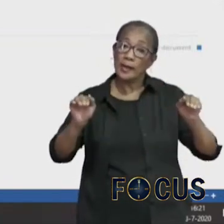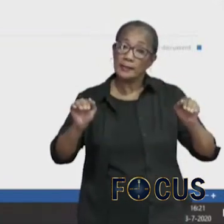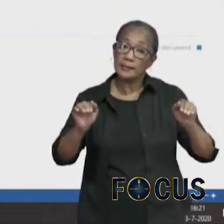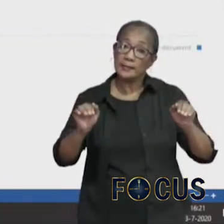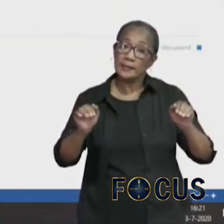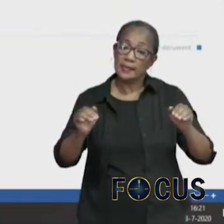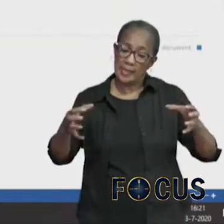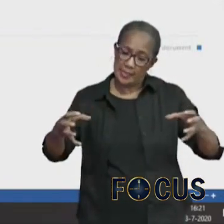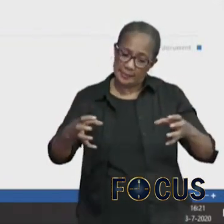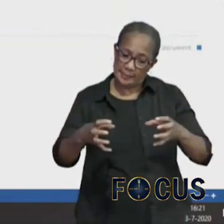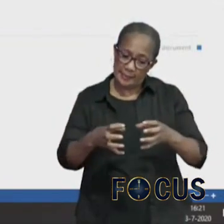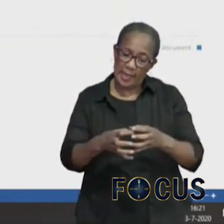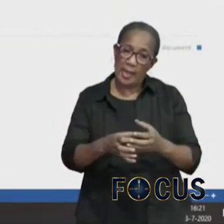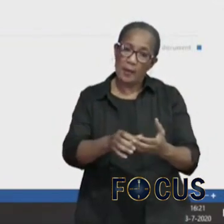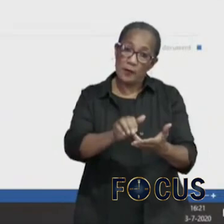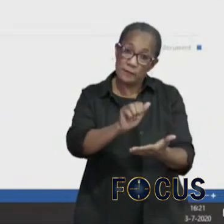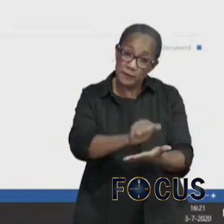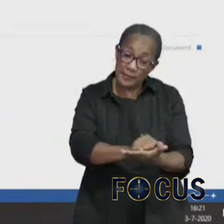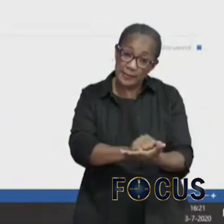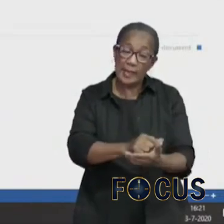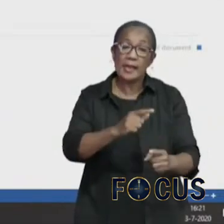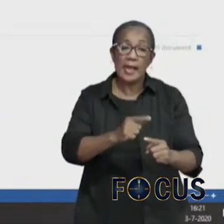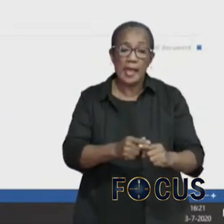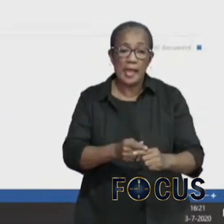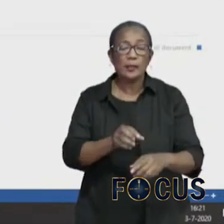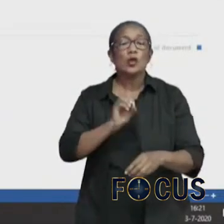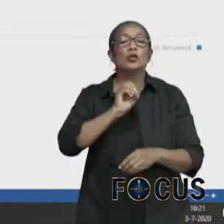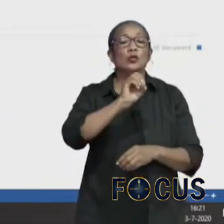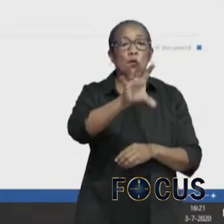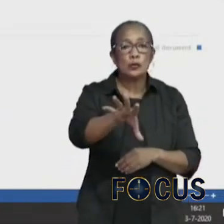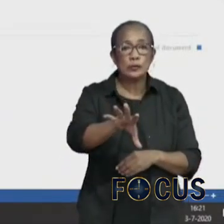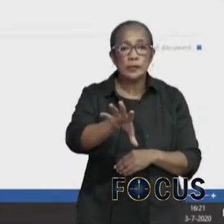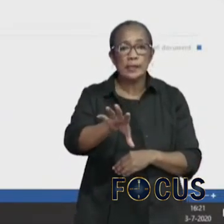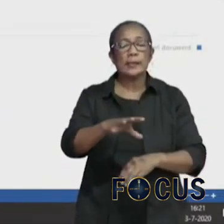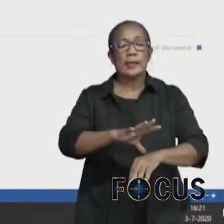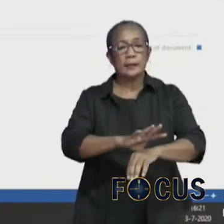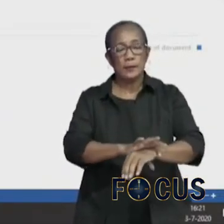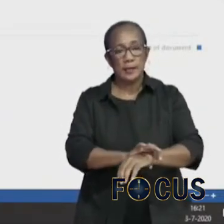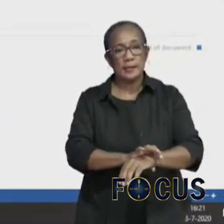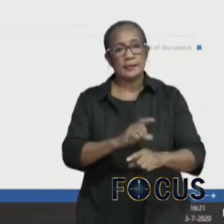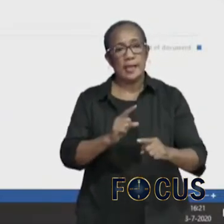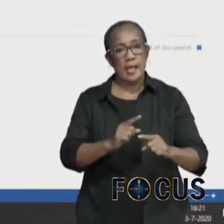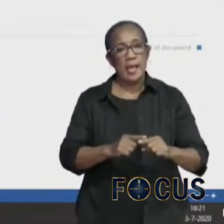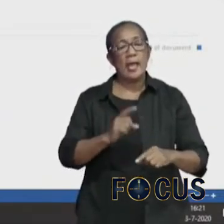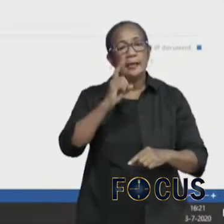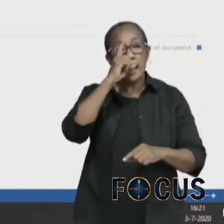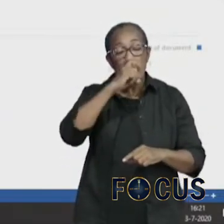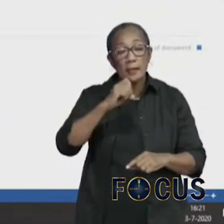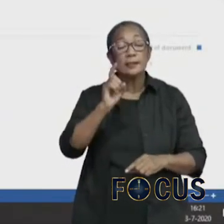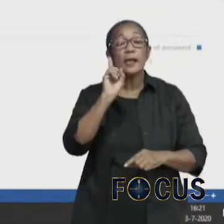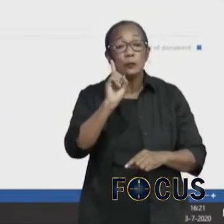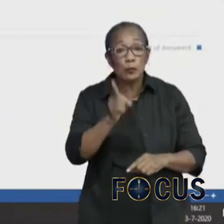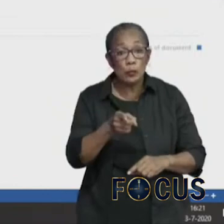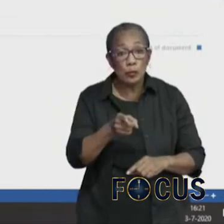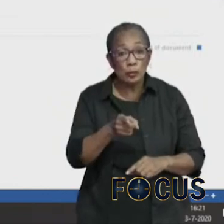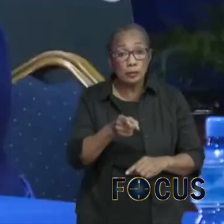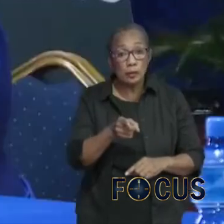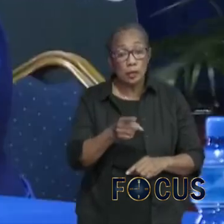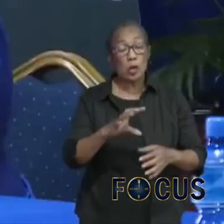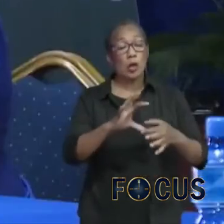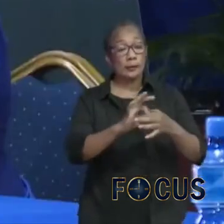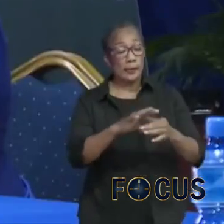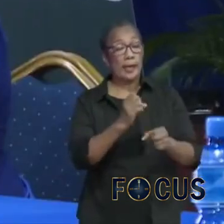dan vastleggen en dan doorsturen naar de medici. En als het nodig is dat u wordt